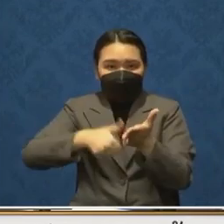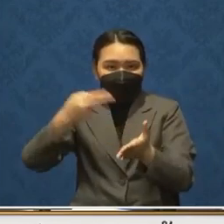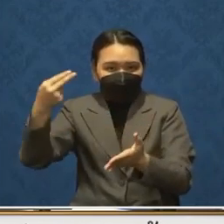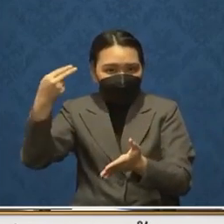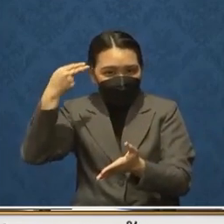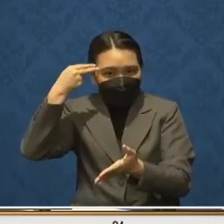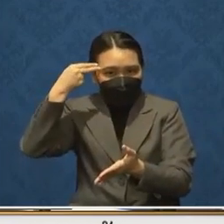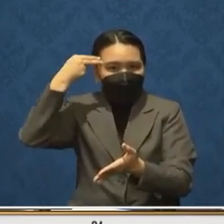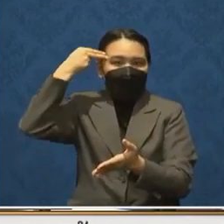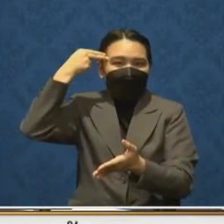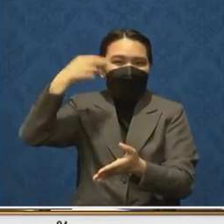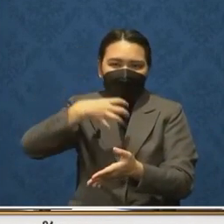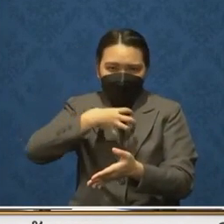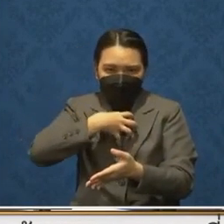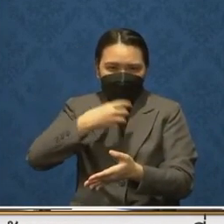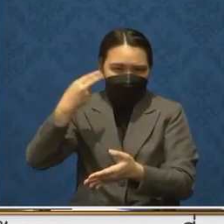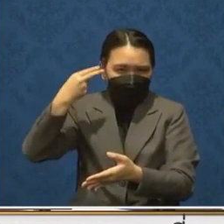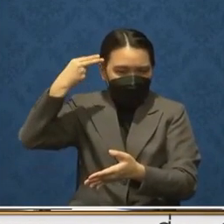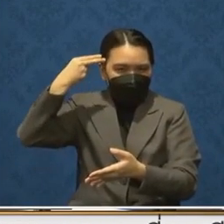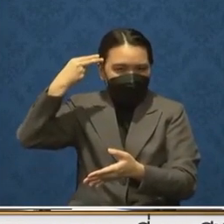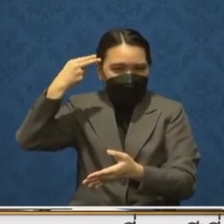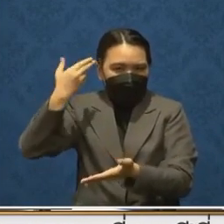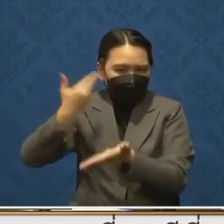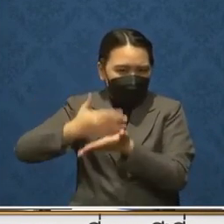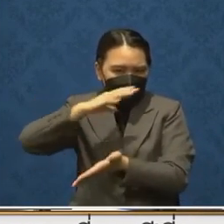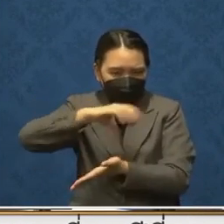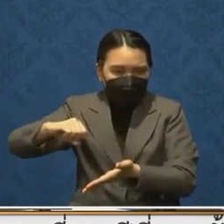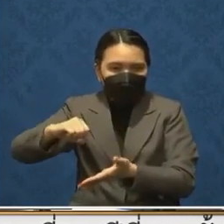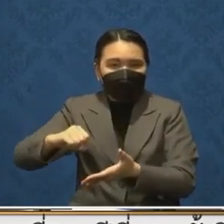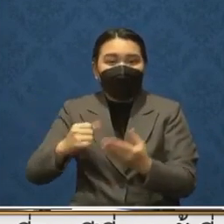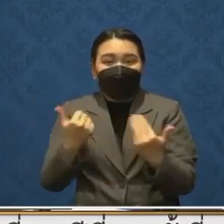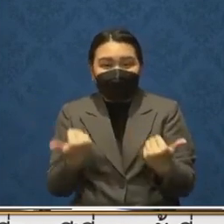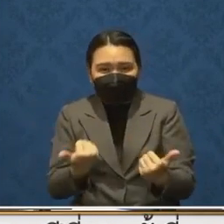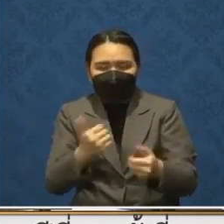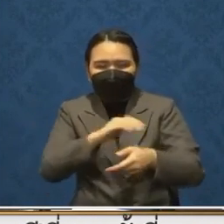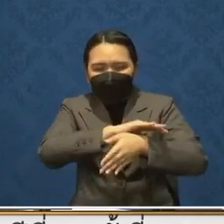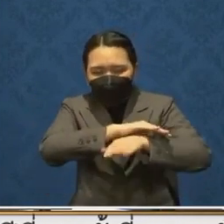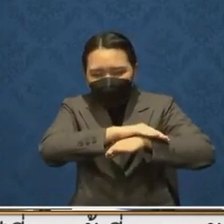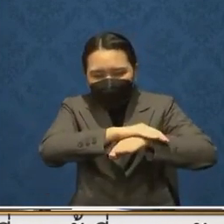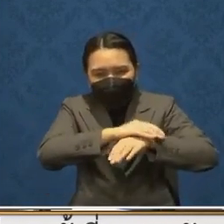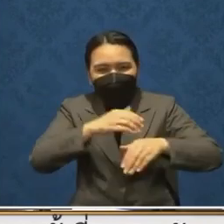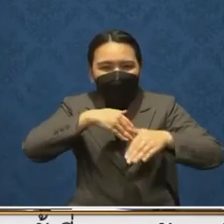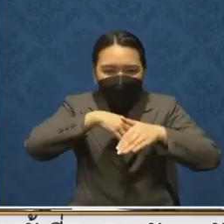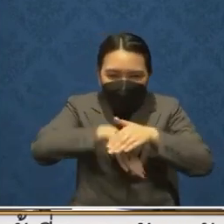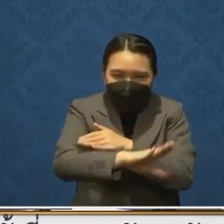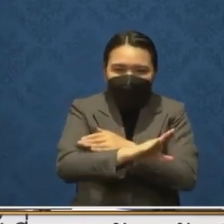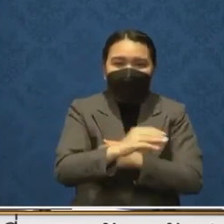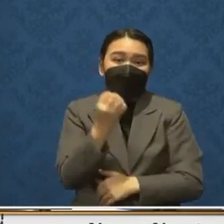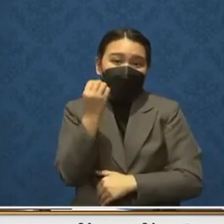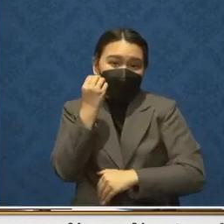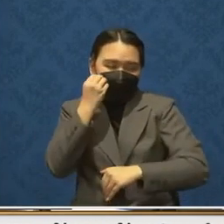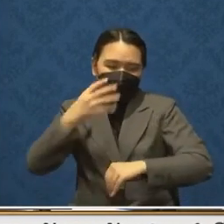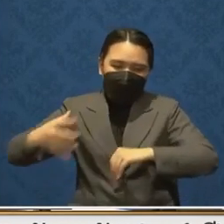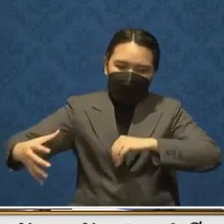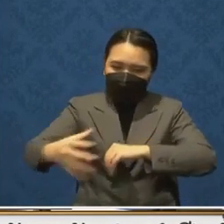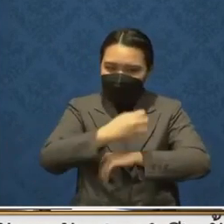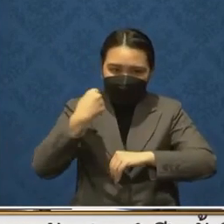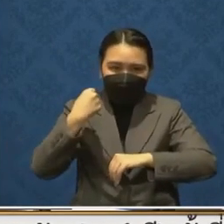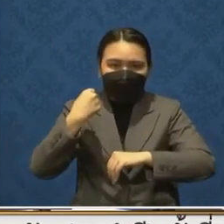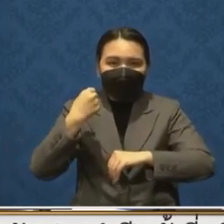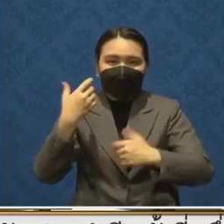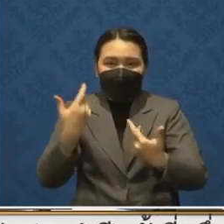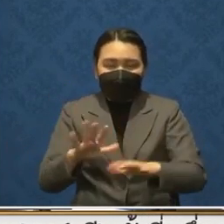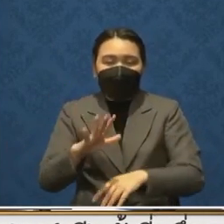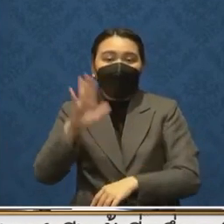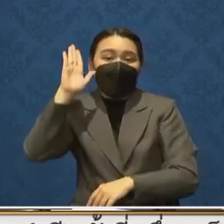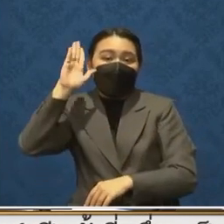ยิงที่หัววนนี้ตองหบหนีออกจากพ้นที่บ้านถูกยึดบ้าน 2-3 หังของพ่อทไปคำปก